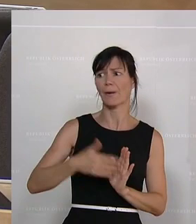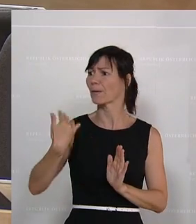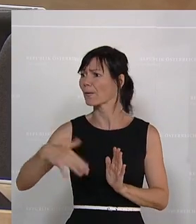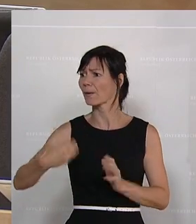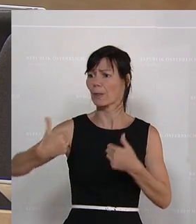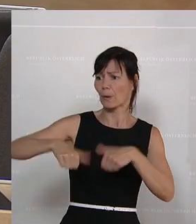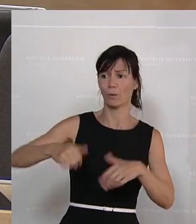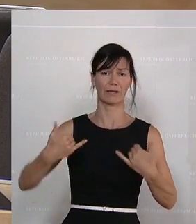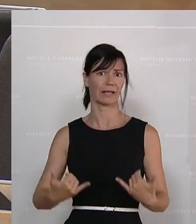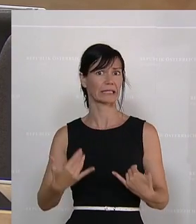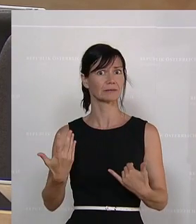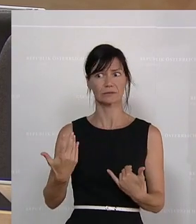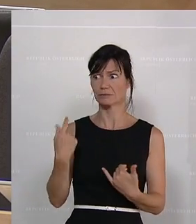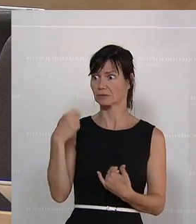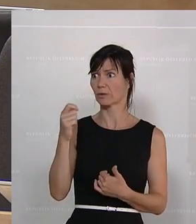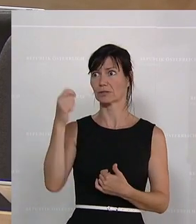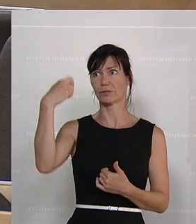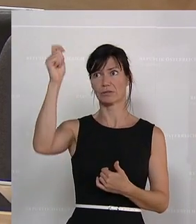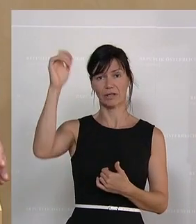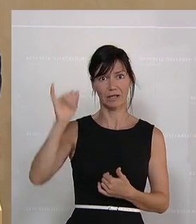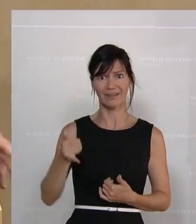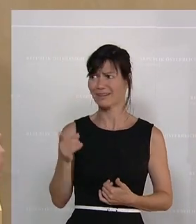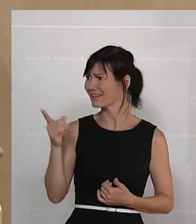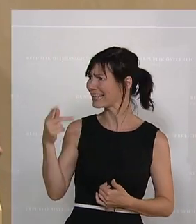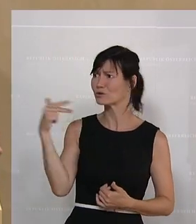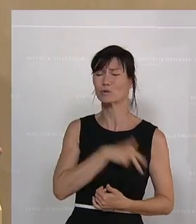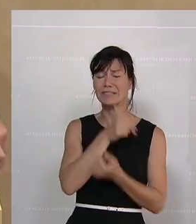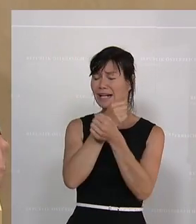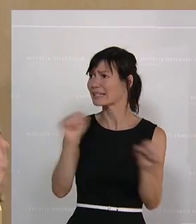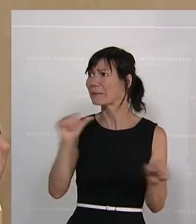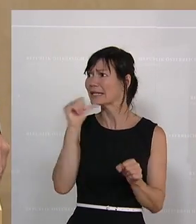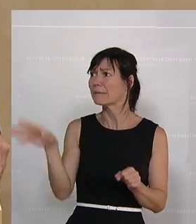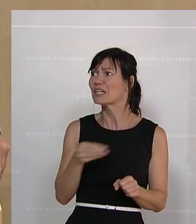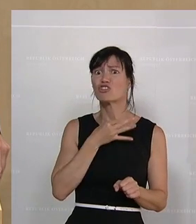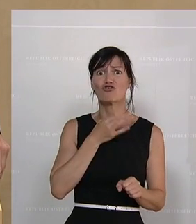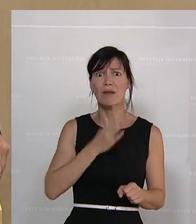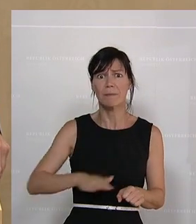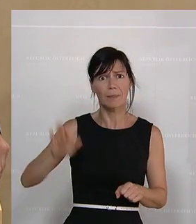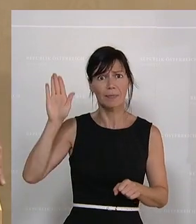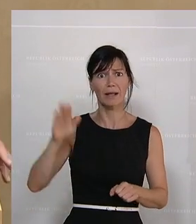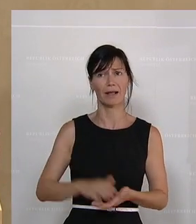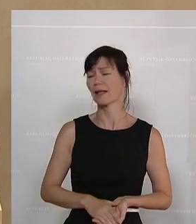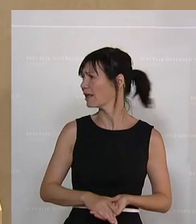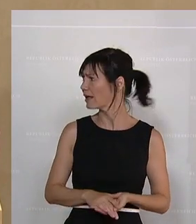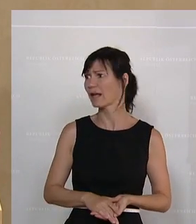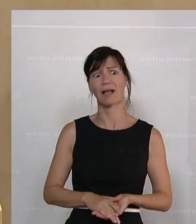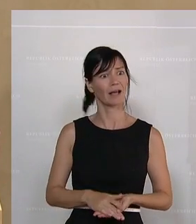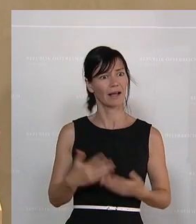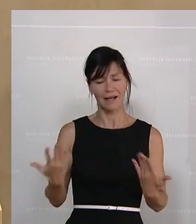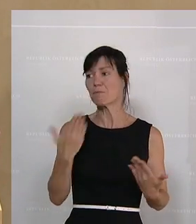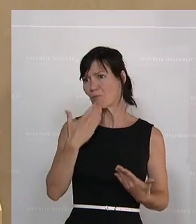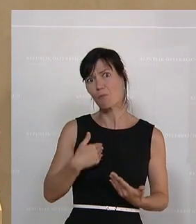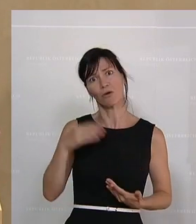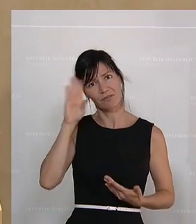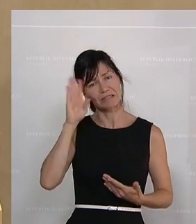stehen und natürlich auch die teuerung zu spüren kommen da geht die sozialdemokrat die nicht mit na da bin ich gespannt wie sie das im